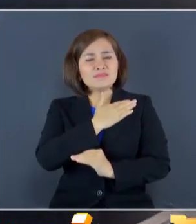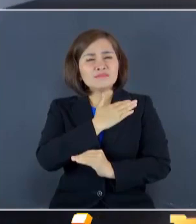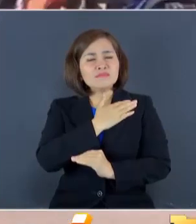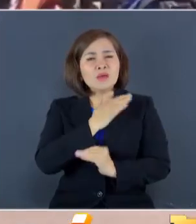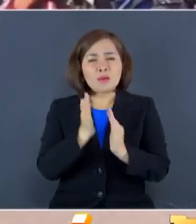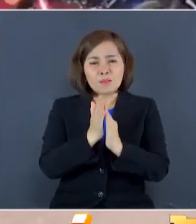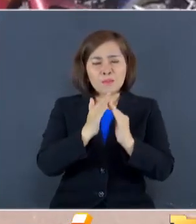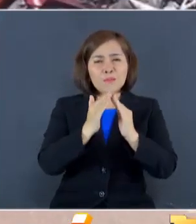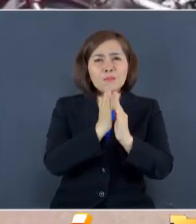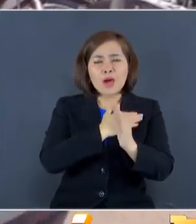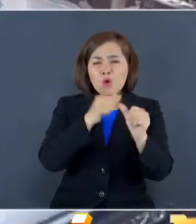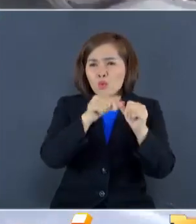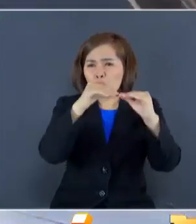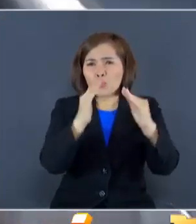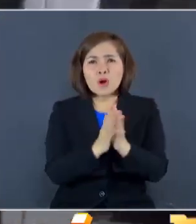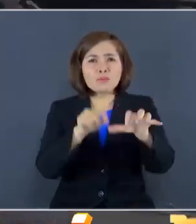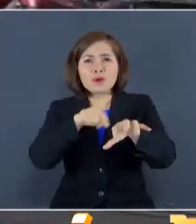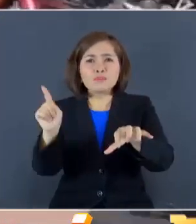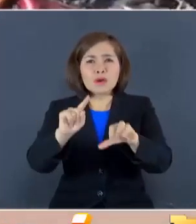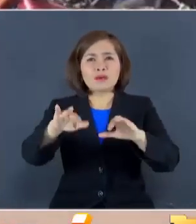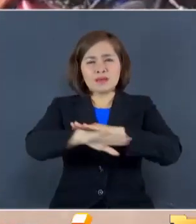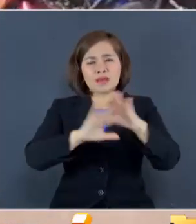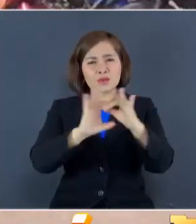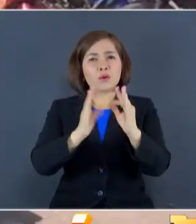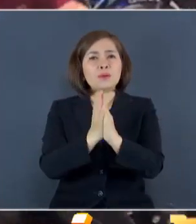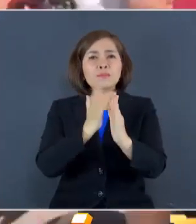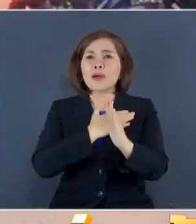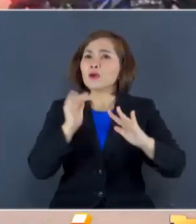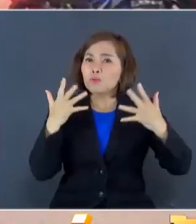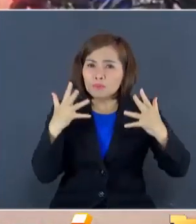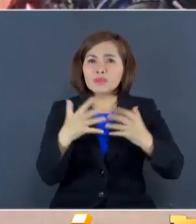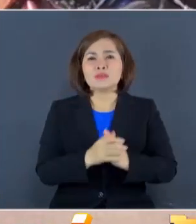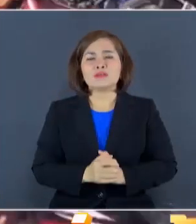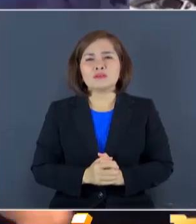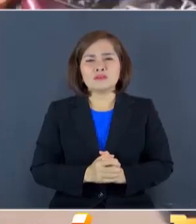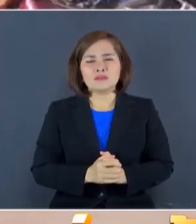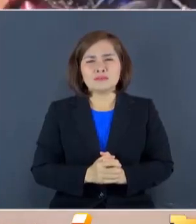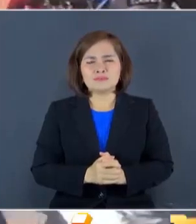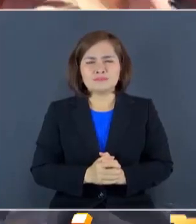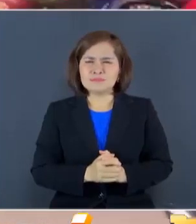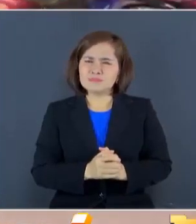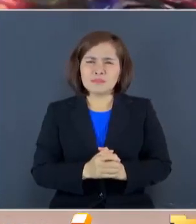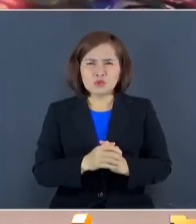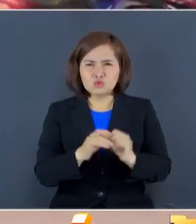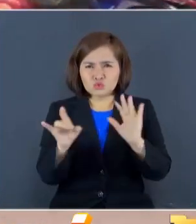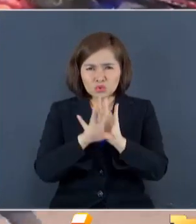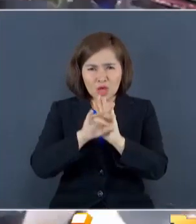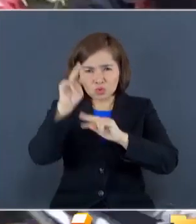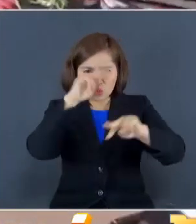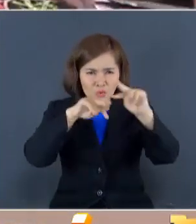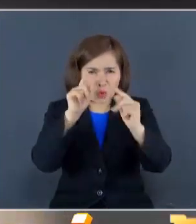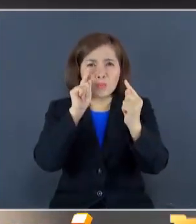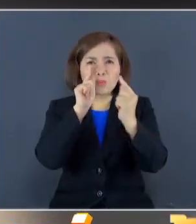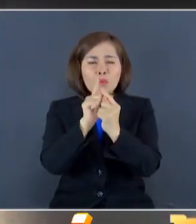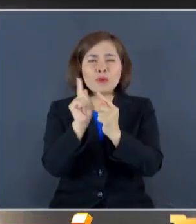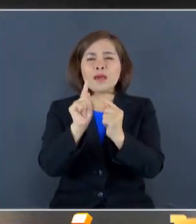ดไหนแน่ ตกลงวัดไหนแน่ใบสุทธิก็ไม่มีครับนี่เป็นเหตุการณ์ที่โอ้โหหากินมาง่ายเกินไปไหมหลวงพี่เป็น